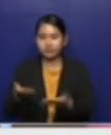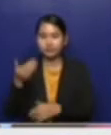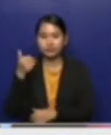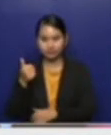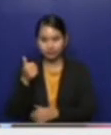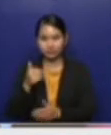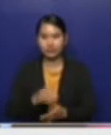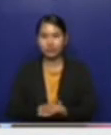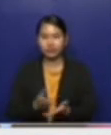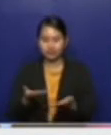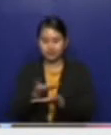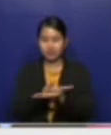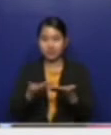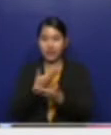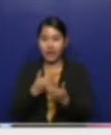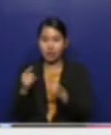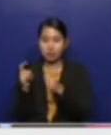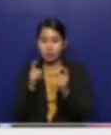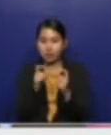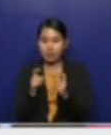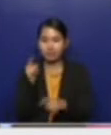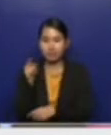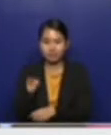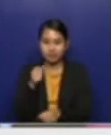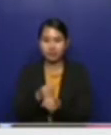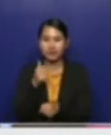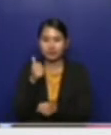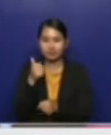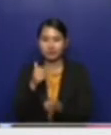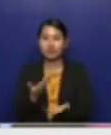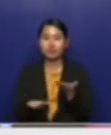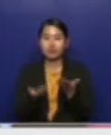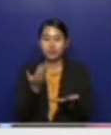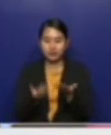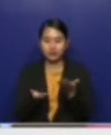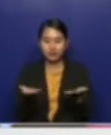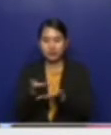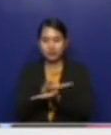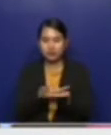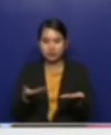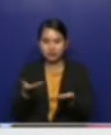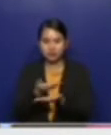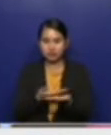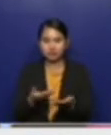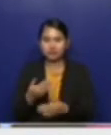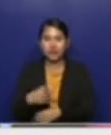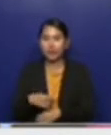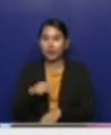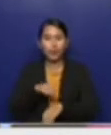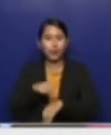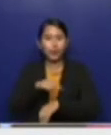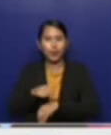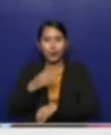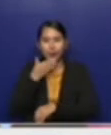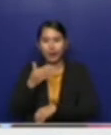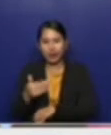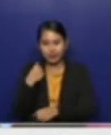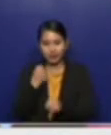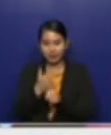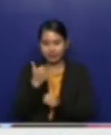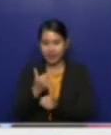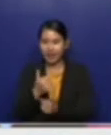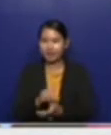ศึกษาสอบข้อที่จริงหรือพิจารณาที่จะฟังความเห็นอะไรต่างๆได้ตลอดเวลาไม่ได้มี